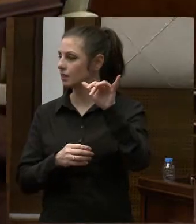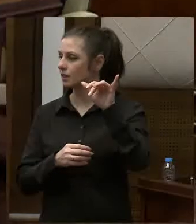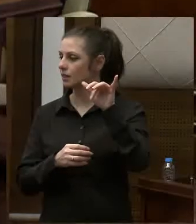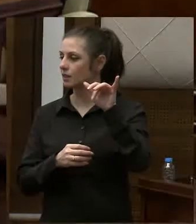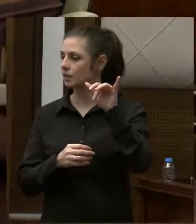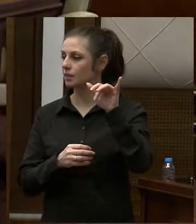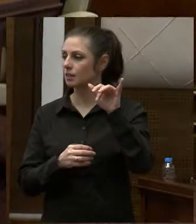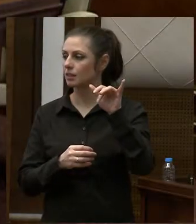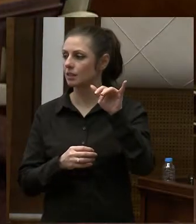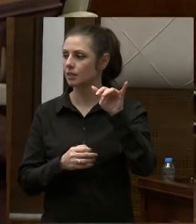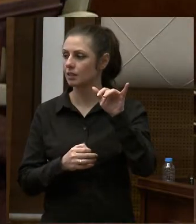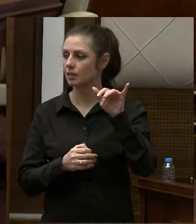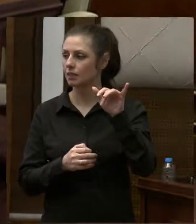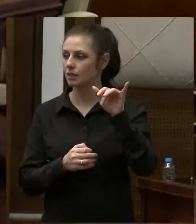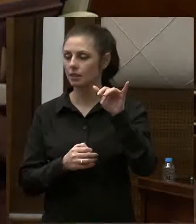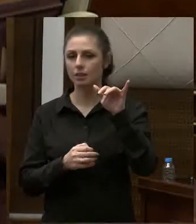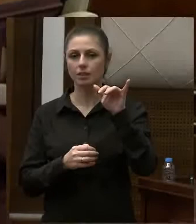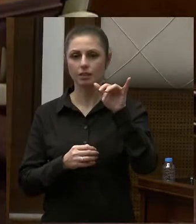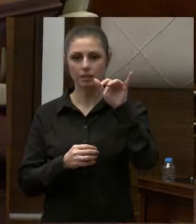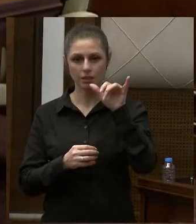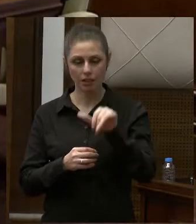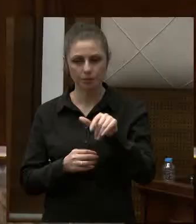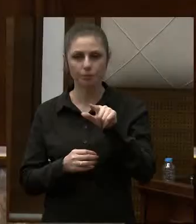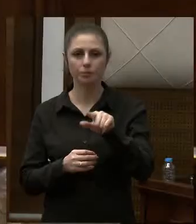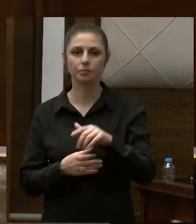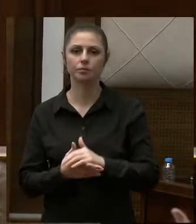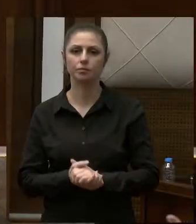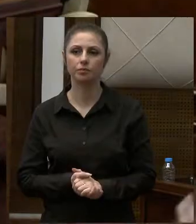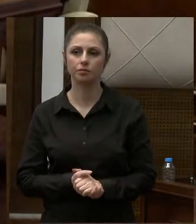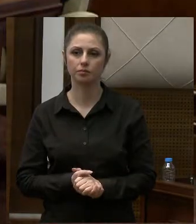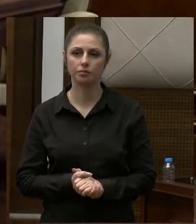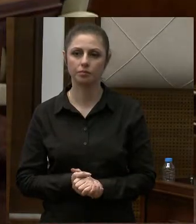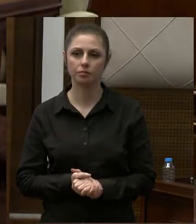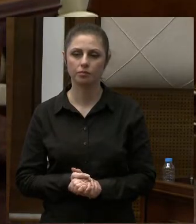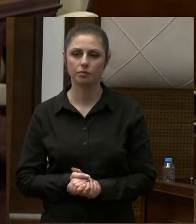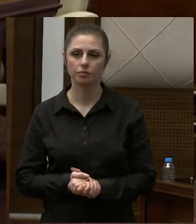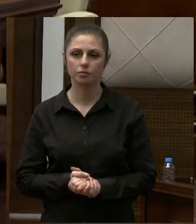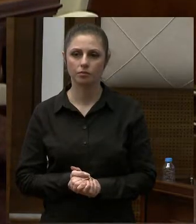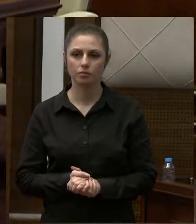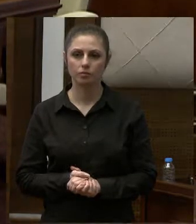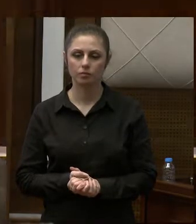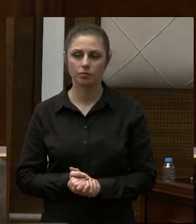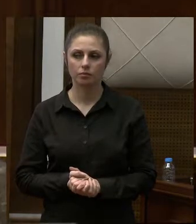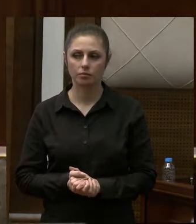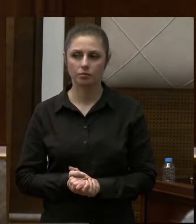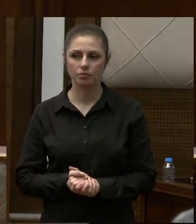Peki tarife komisyonuna havalesini oylarınıza sunuyorum. Kabul edenler, etmeyenler oy birliğiyle kabul edilmiştir.